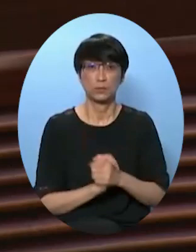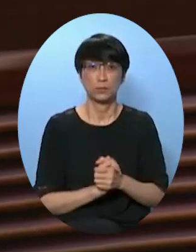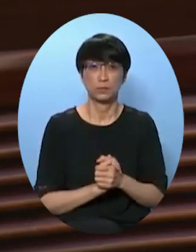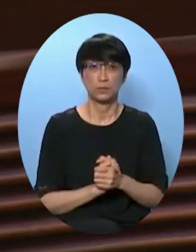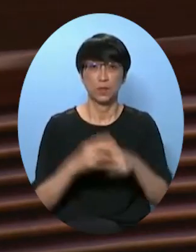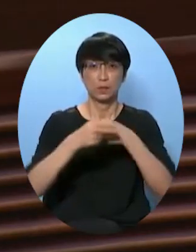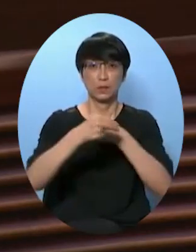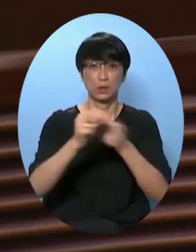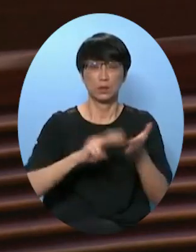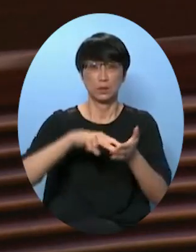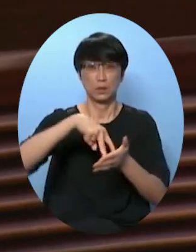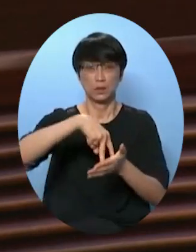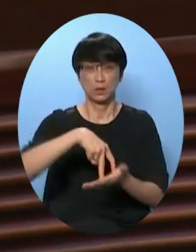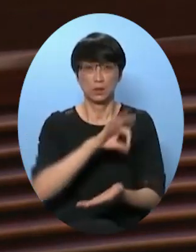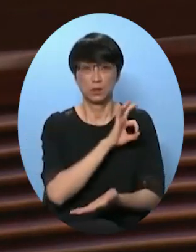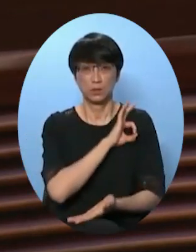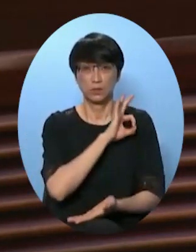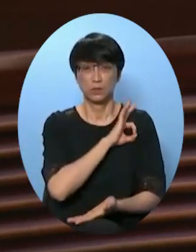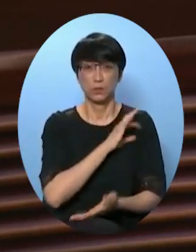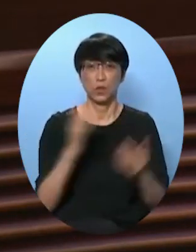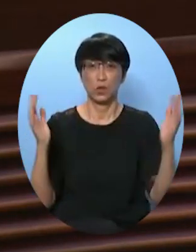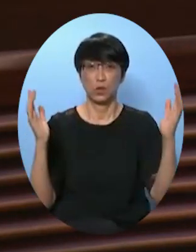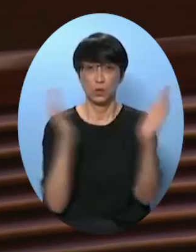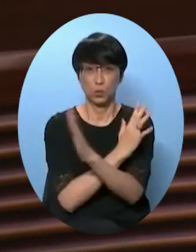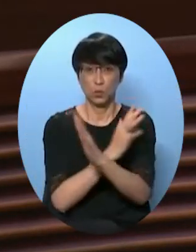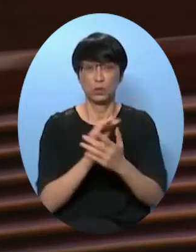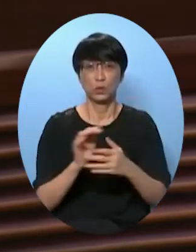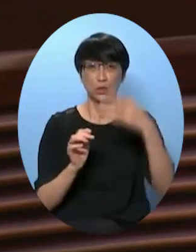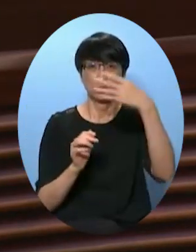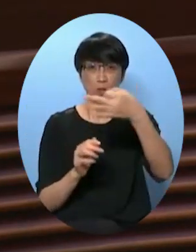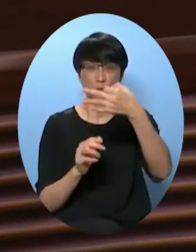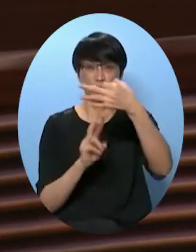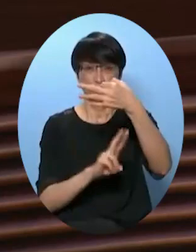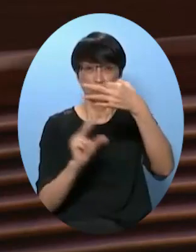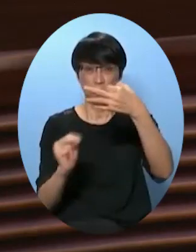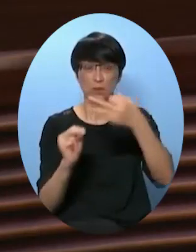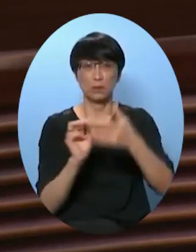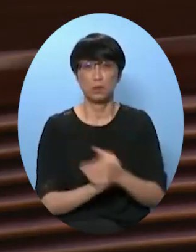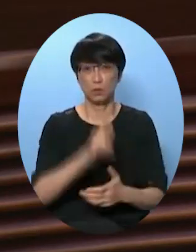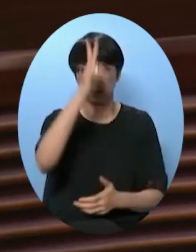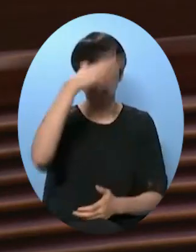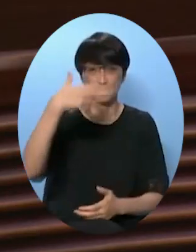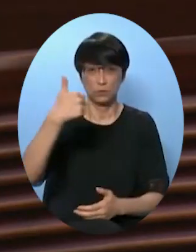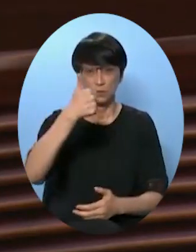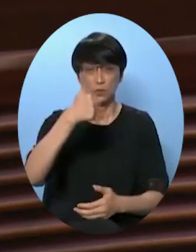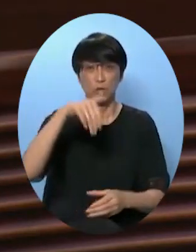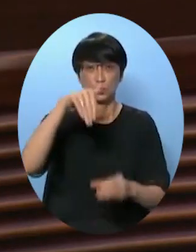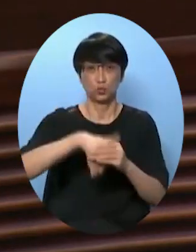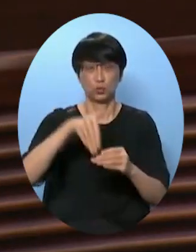行第7屆立法會換屆選舉，明年3月27日舉行行政長官選